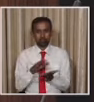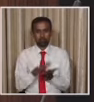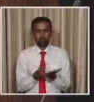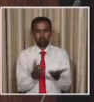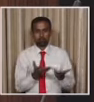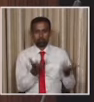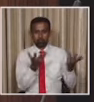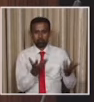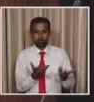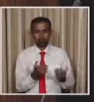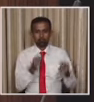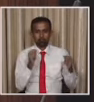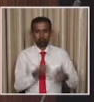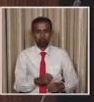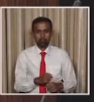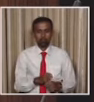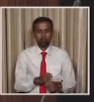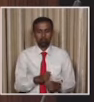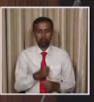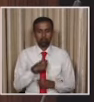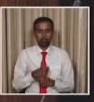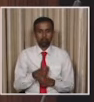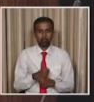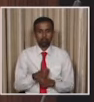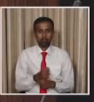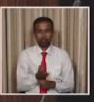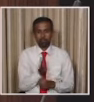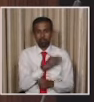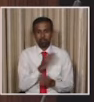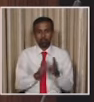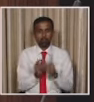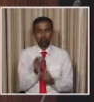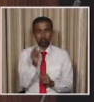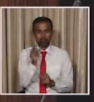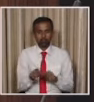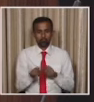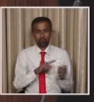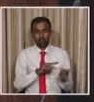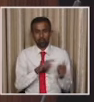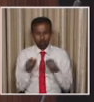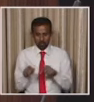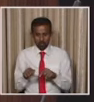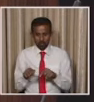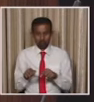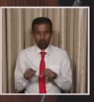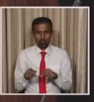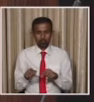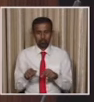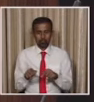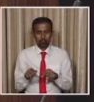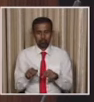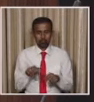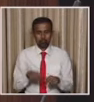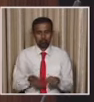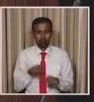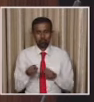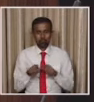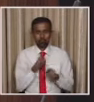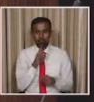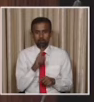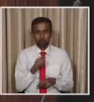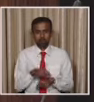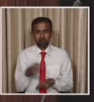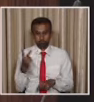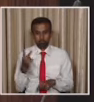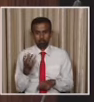බැරුව කඩා වැටිච්ච ආණ්ඩුවේ හිටපු ඇමතිවරයෙක් විදියට ඇවිල්ලා ඔබතුමාට විනාඩි දෙකක් තියෙනවා. ඒක මේ විදියට කියනවා. විනාඩි දෙකක්